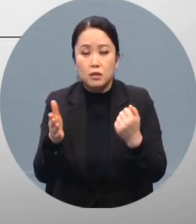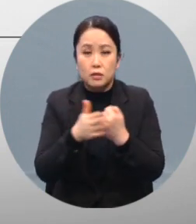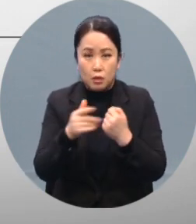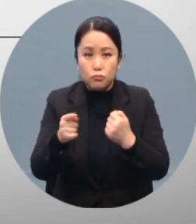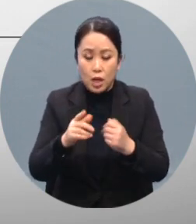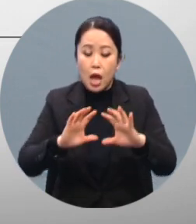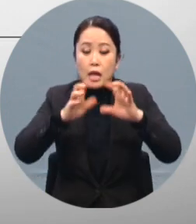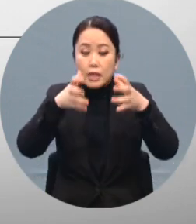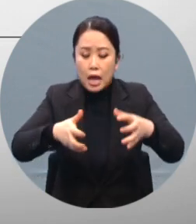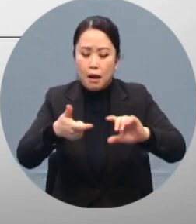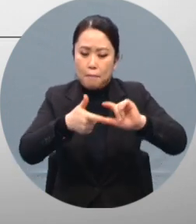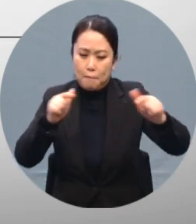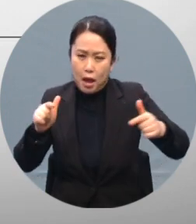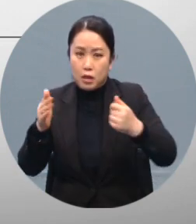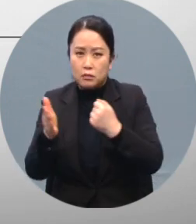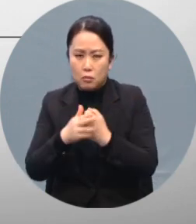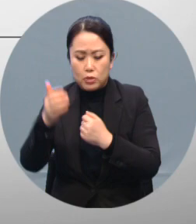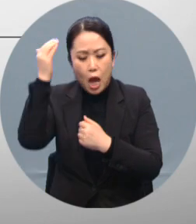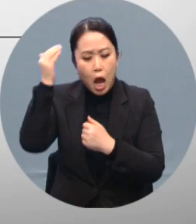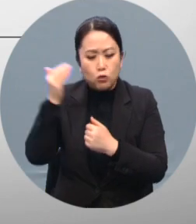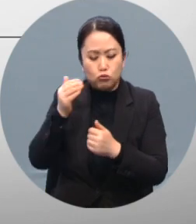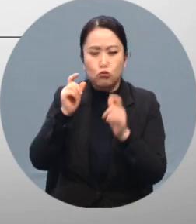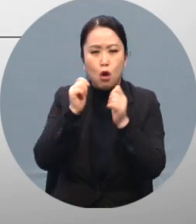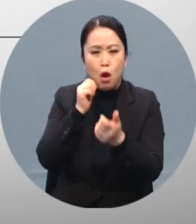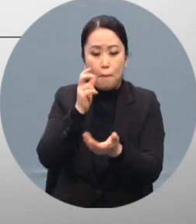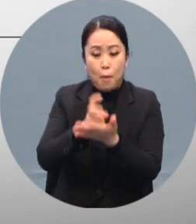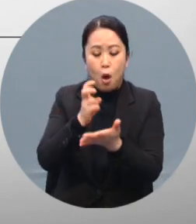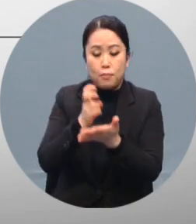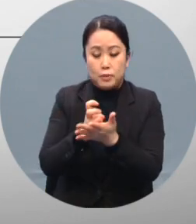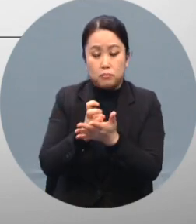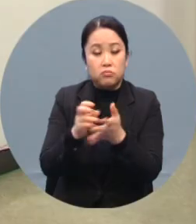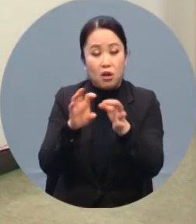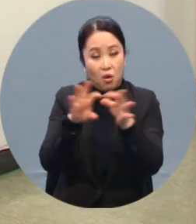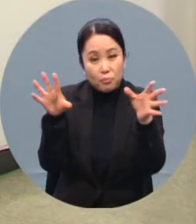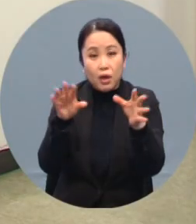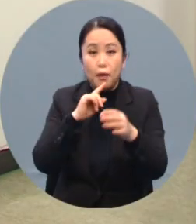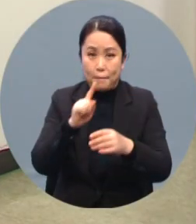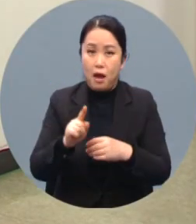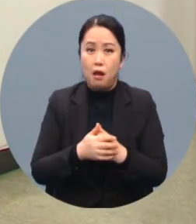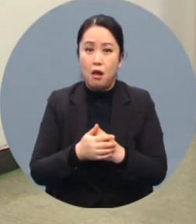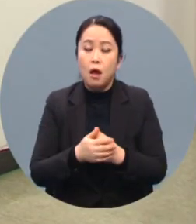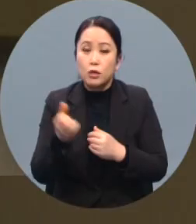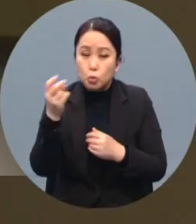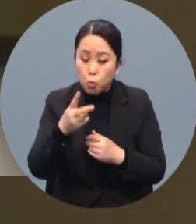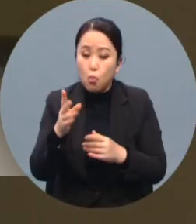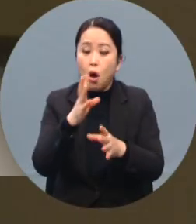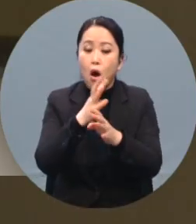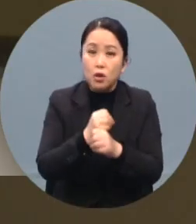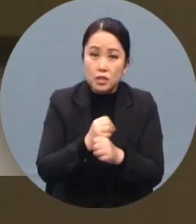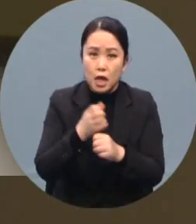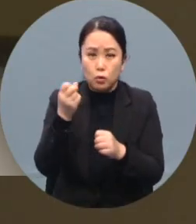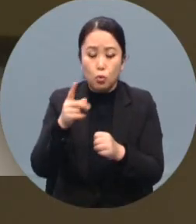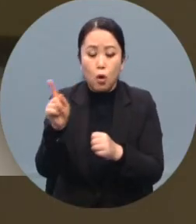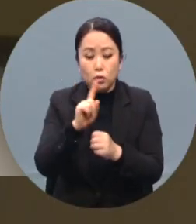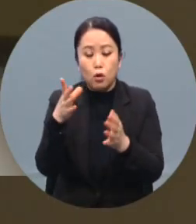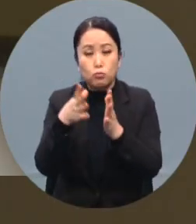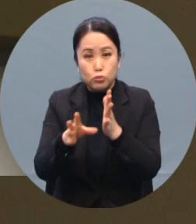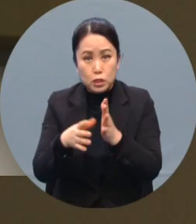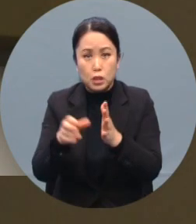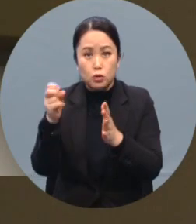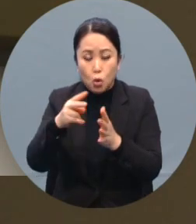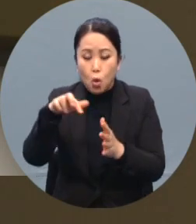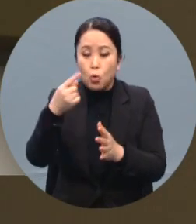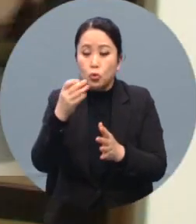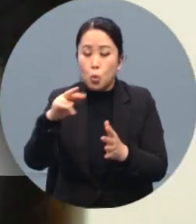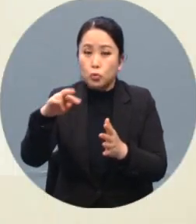달라 대한민국 민법이 적용될 수 없다는 입장을 보였습니다. 또 언제 어떤 물질을 어느 정도 농도로